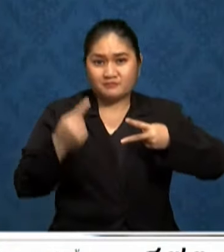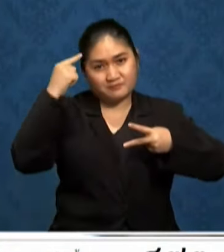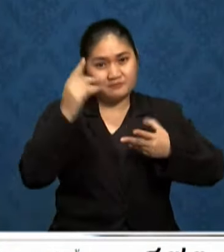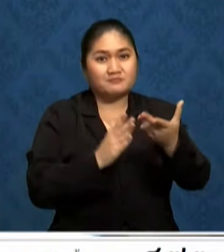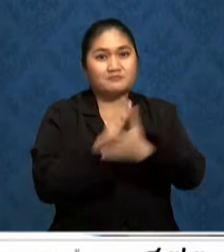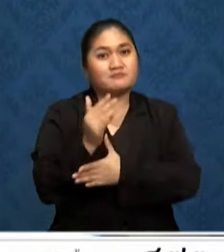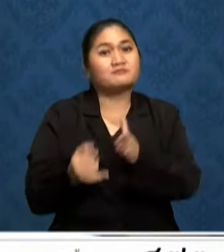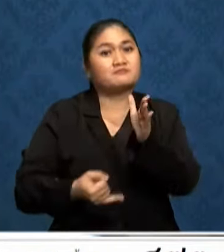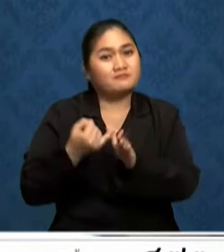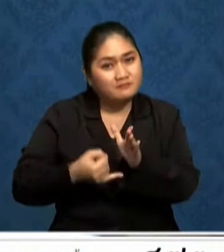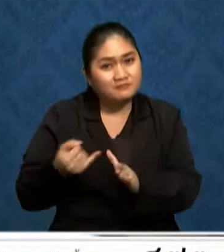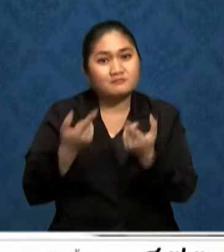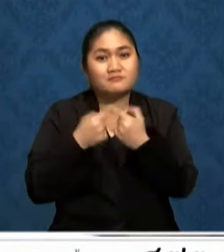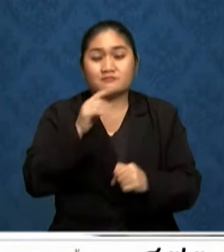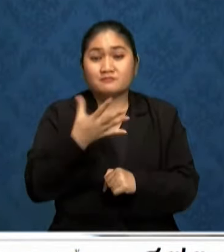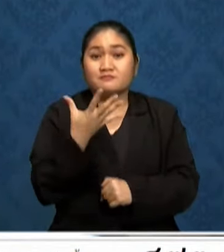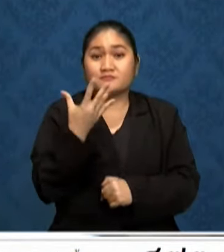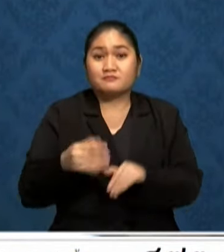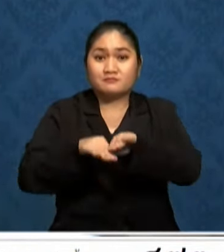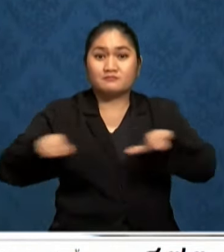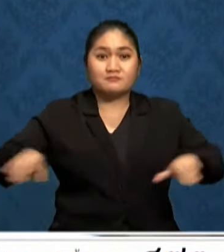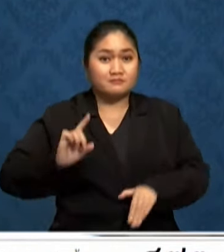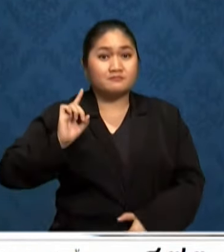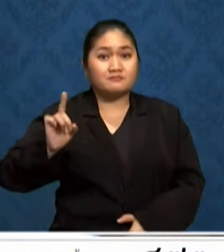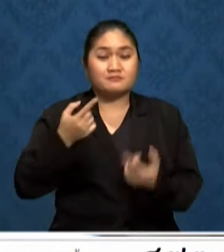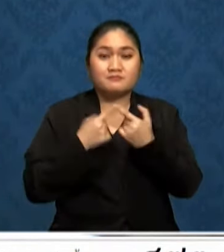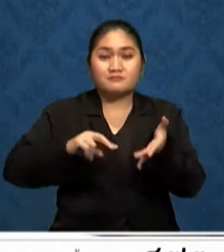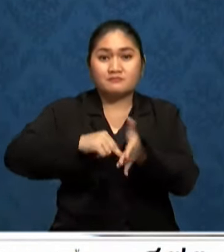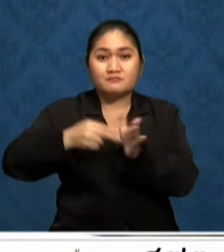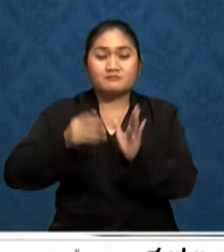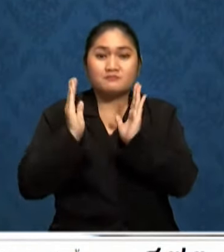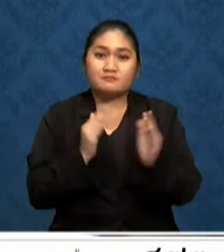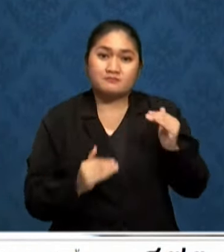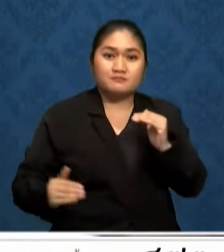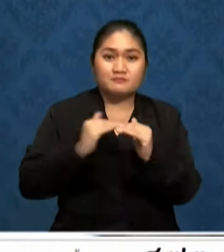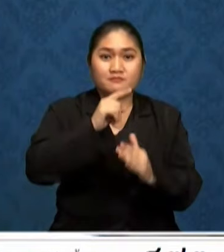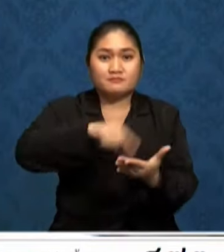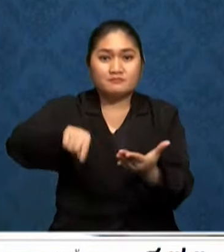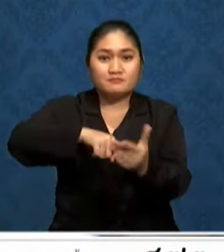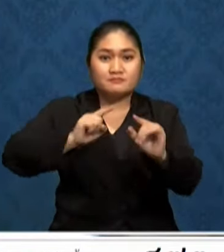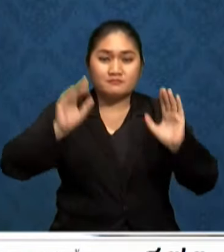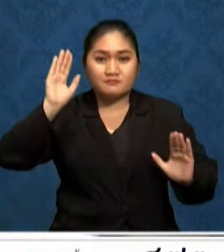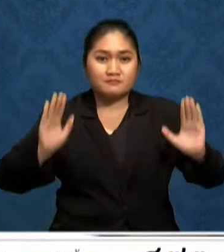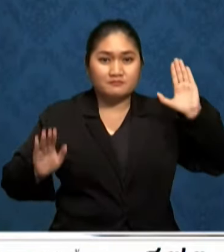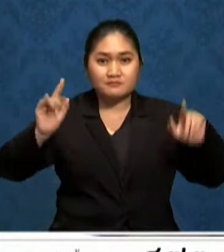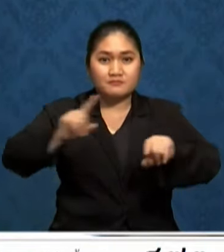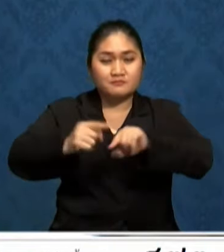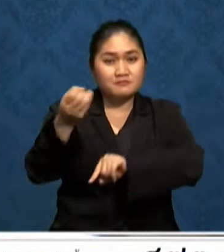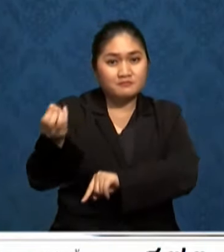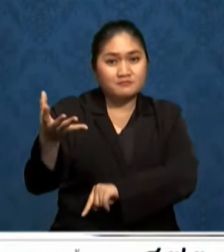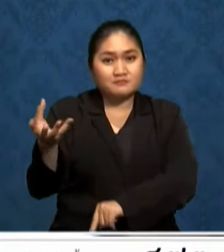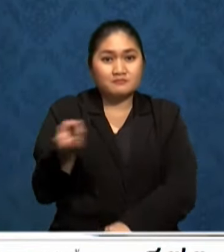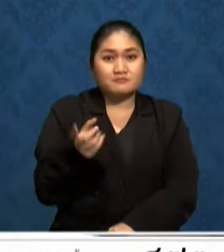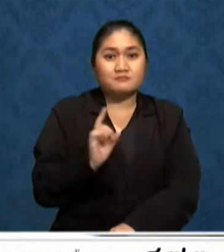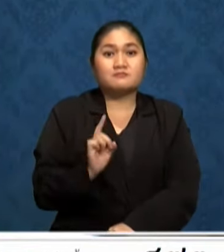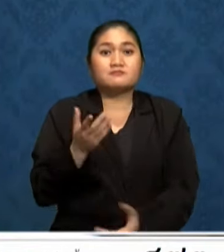้ง่ายขึ้นเพาทายสดแล้วพอเหลอแ่เกนชั้นเดียวมหมายความว่าไมวจำนวนคนทออกมาใช้สิทธิ์ในปชามติครั้งนั้จะมีมากหอน้อยแ่